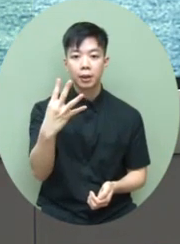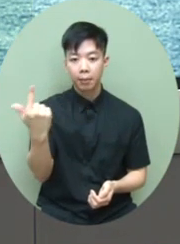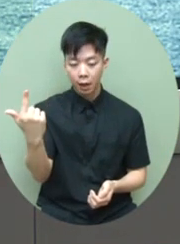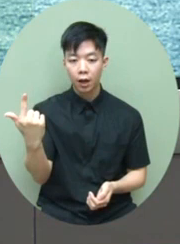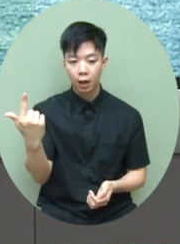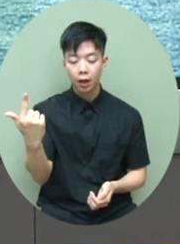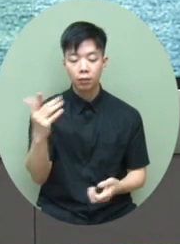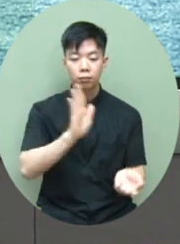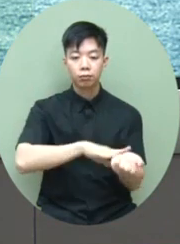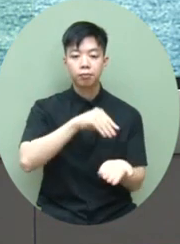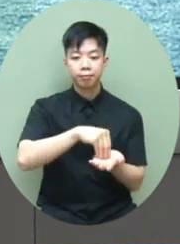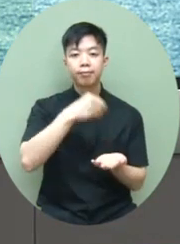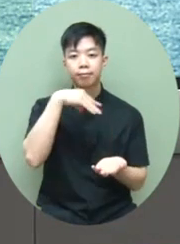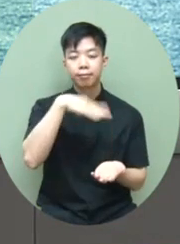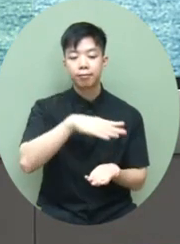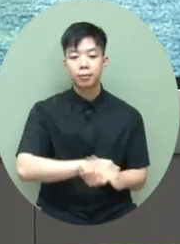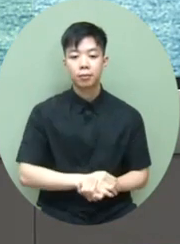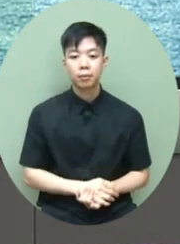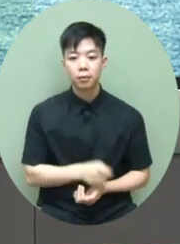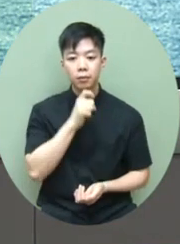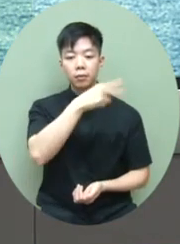23,948名的員工確診，有